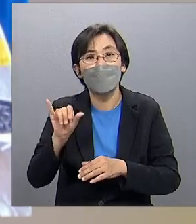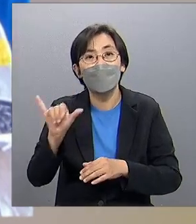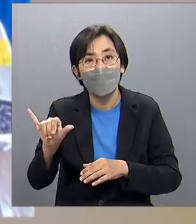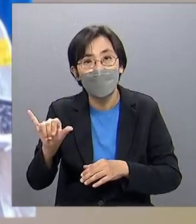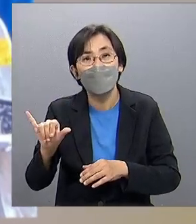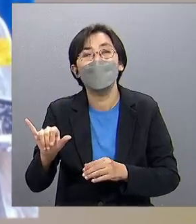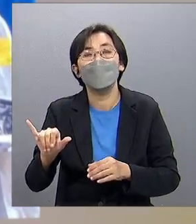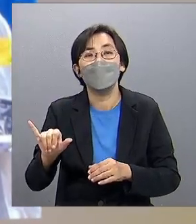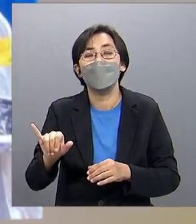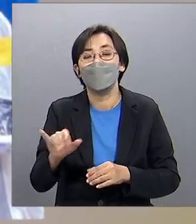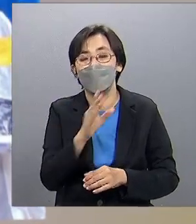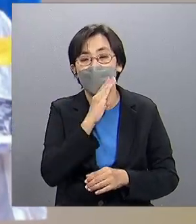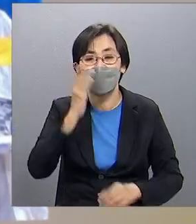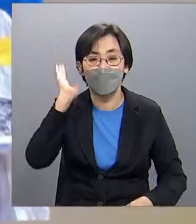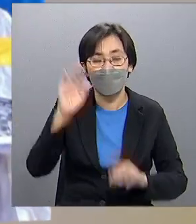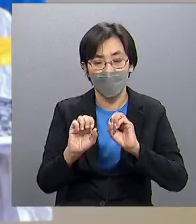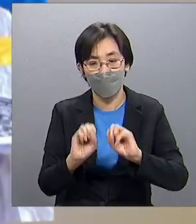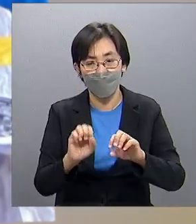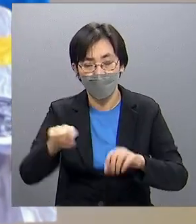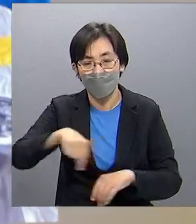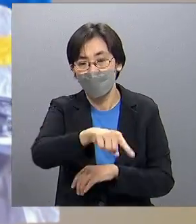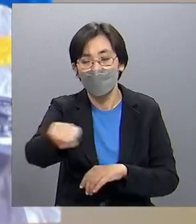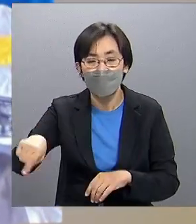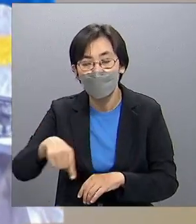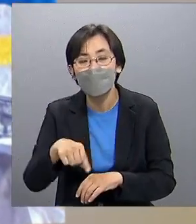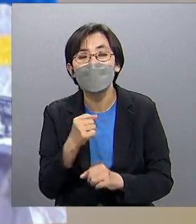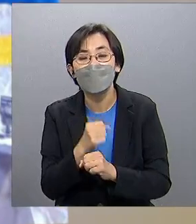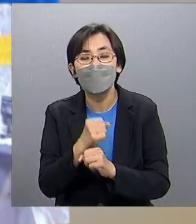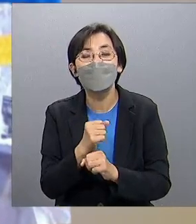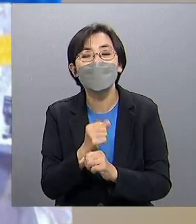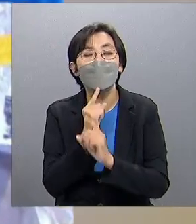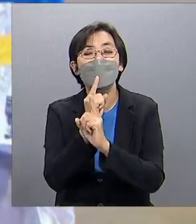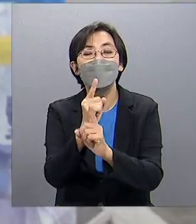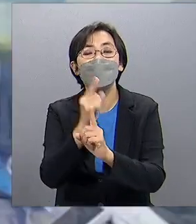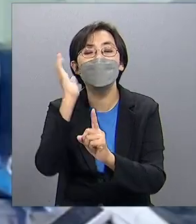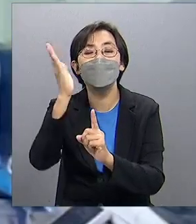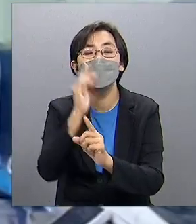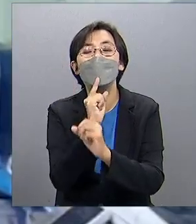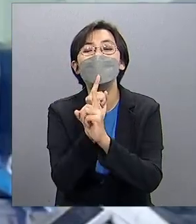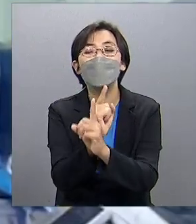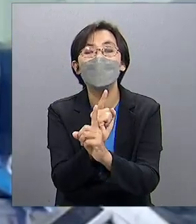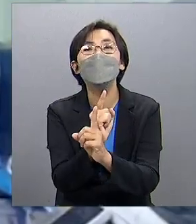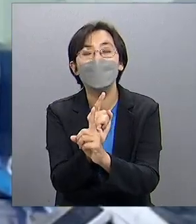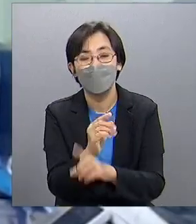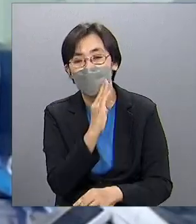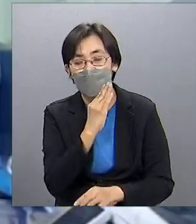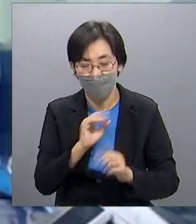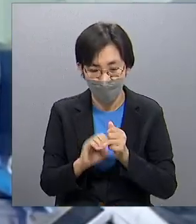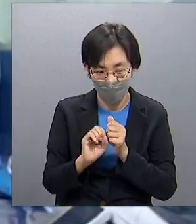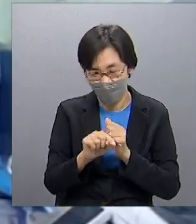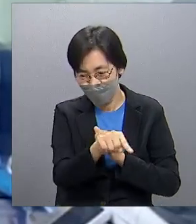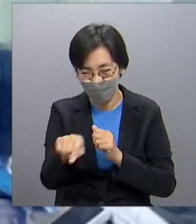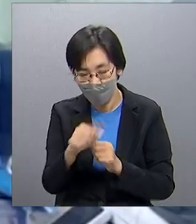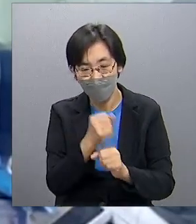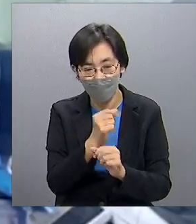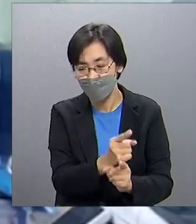ที่วิทยากรหลักเข้าไปเขาก็จะทำเหมือนกับที่ทางวิทยากรหลักเป็นผู้แนะนำว่าเออทำแบบนี้แบบนี้แต่หลังจากที่